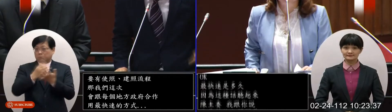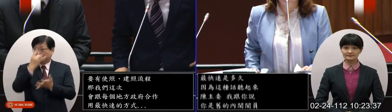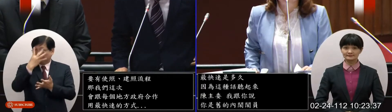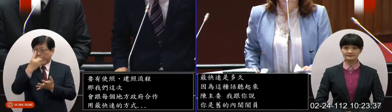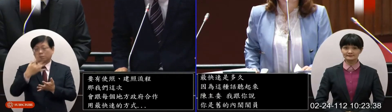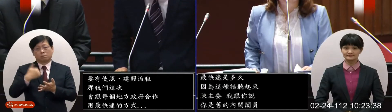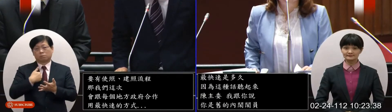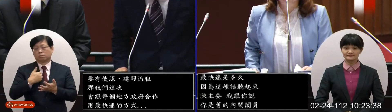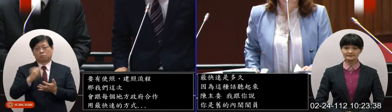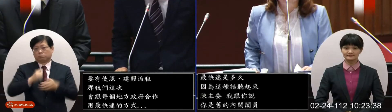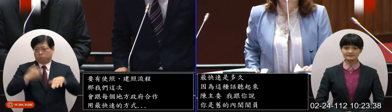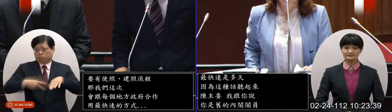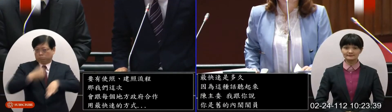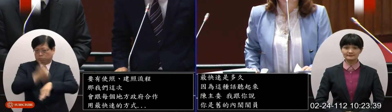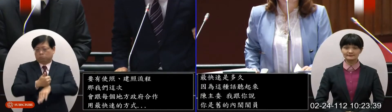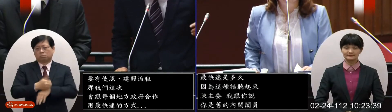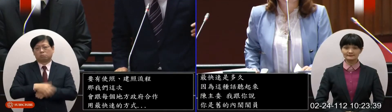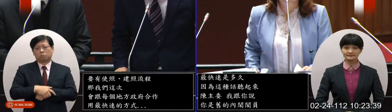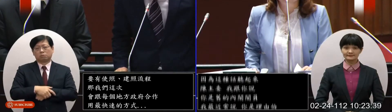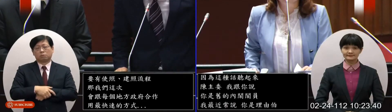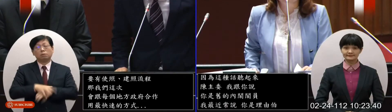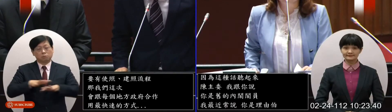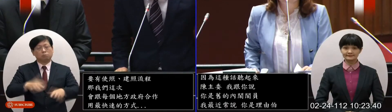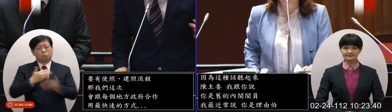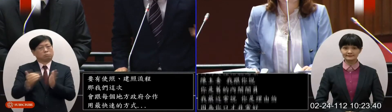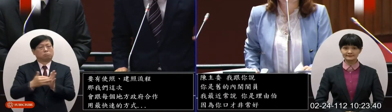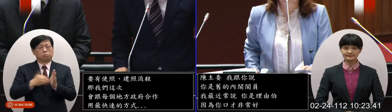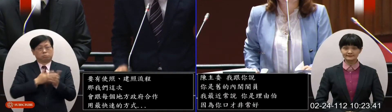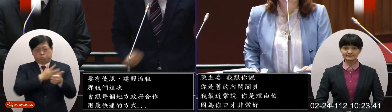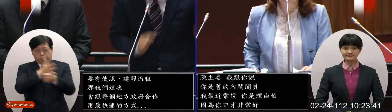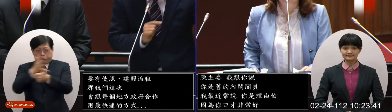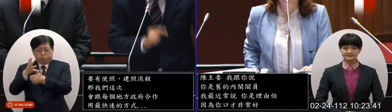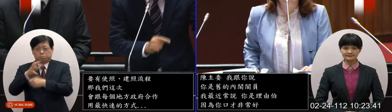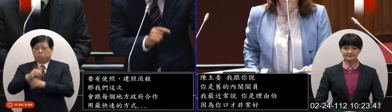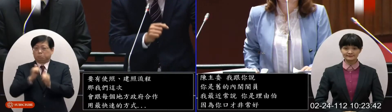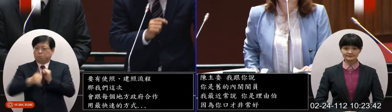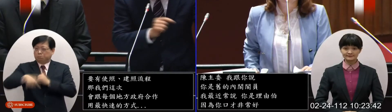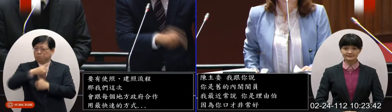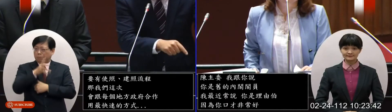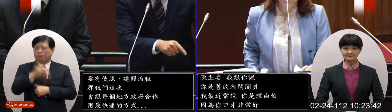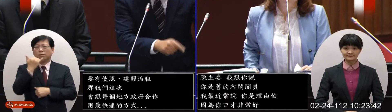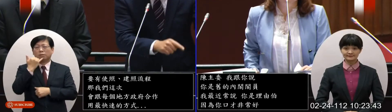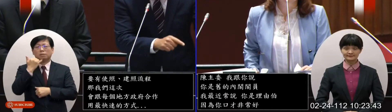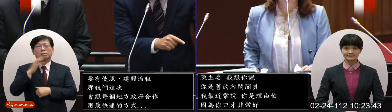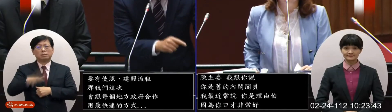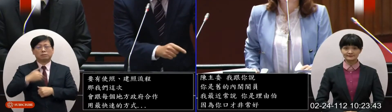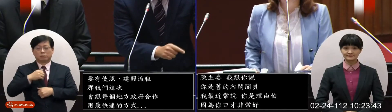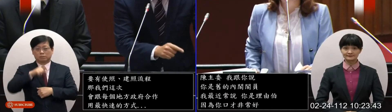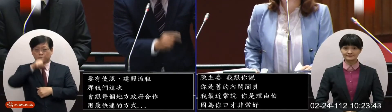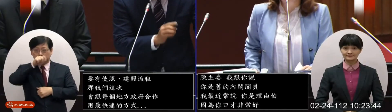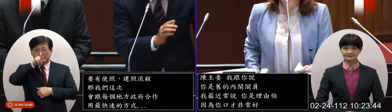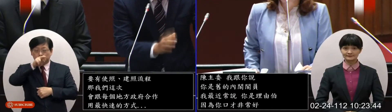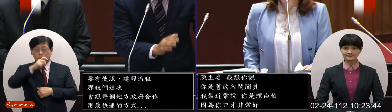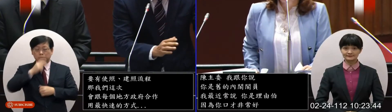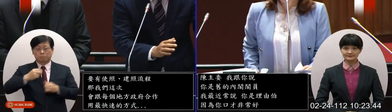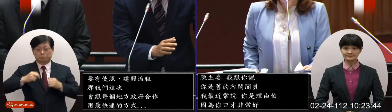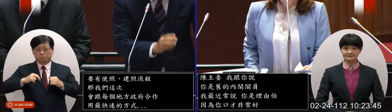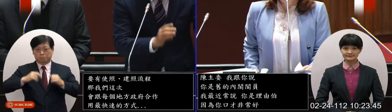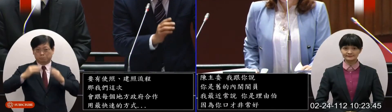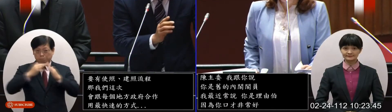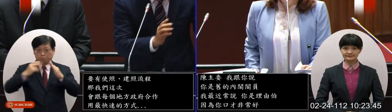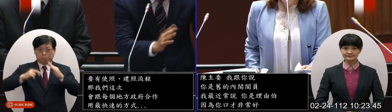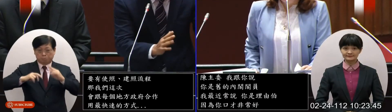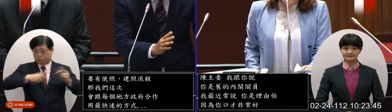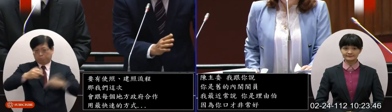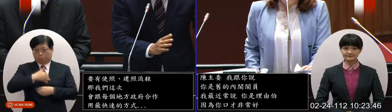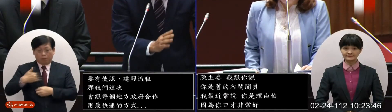有解决，我当然就没有资格在这个位置上面。你可以问全国所有农业，那现在家禽的这个改善，如果可以做得